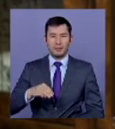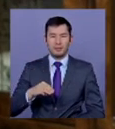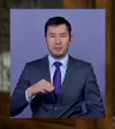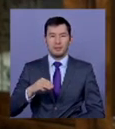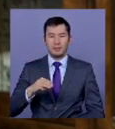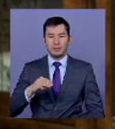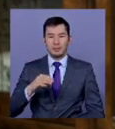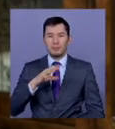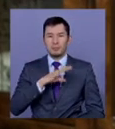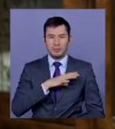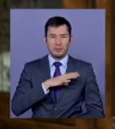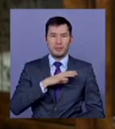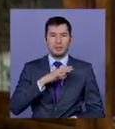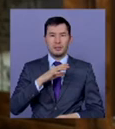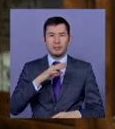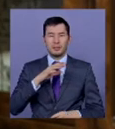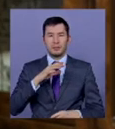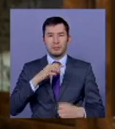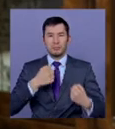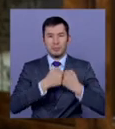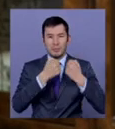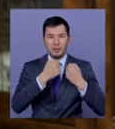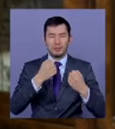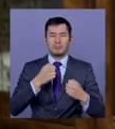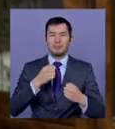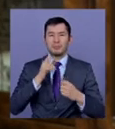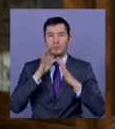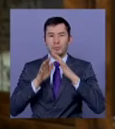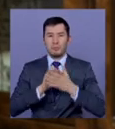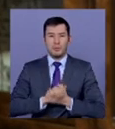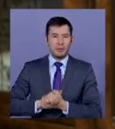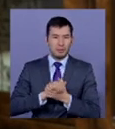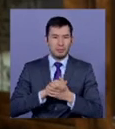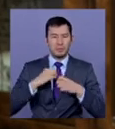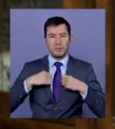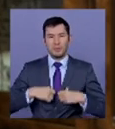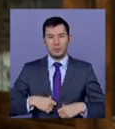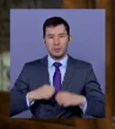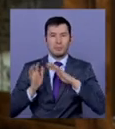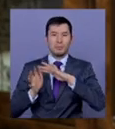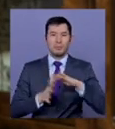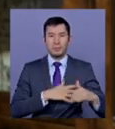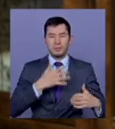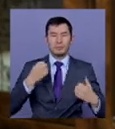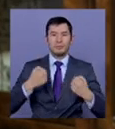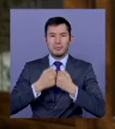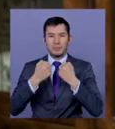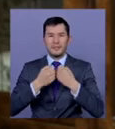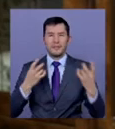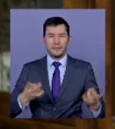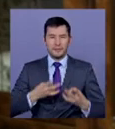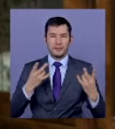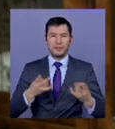Және кейде өстіп бүгінгідей ушығады, өршеленеді, кей кездері басылады, бірақ жаңағыдай қарама-қайшылық әлі де сақталып